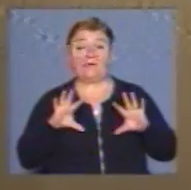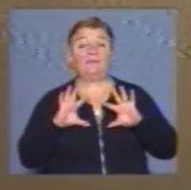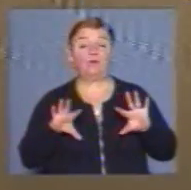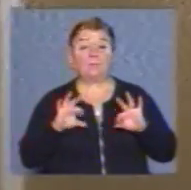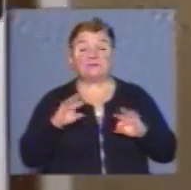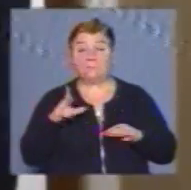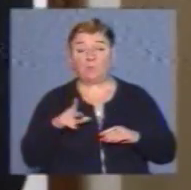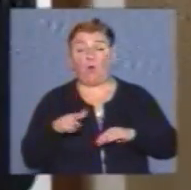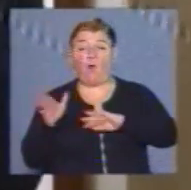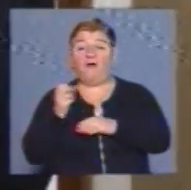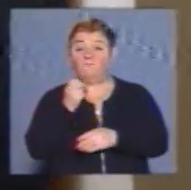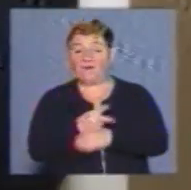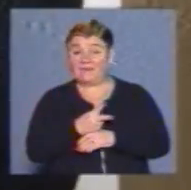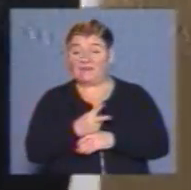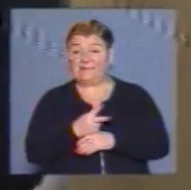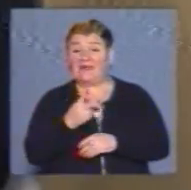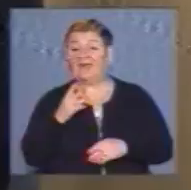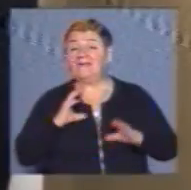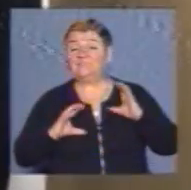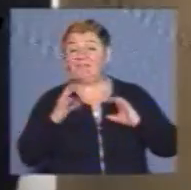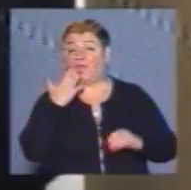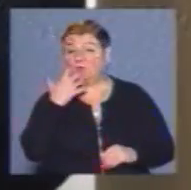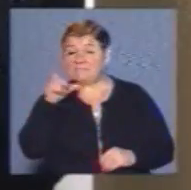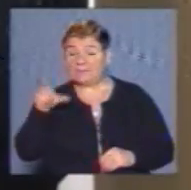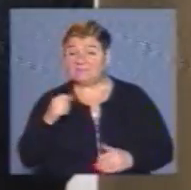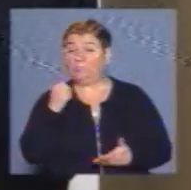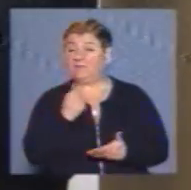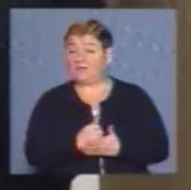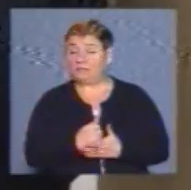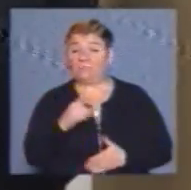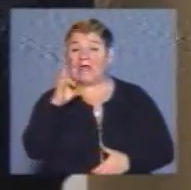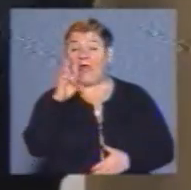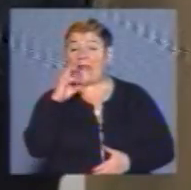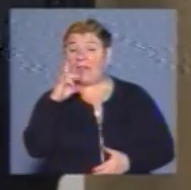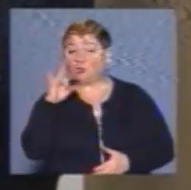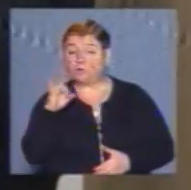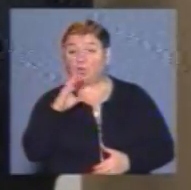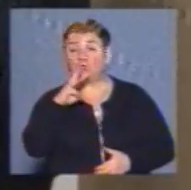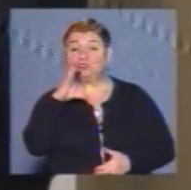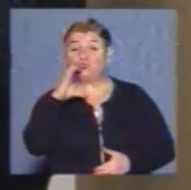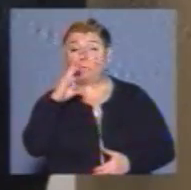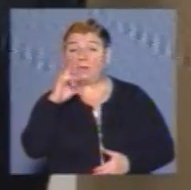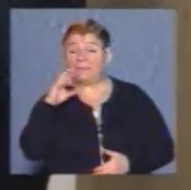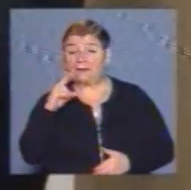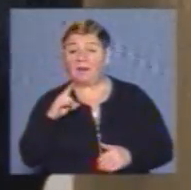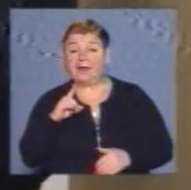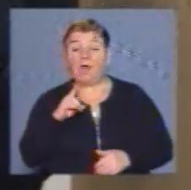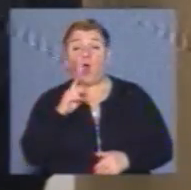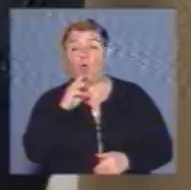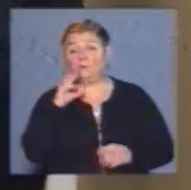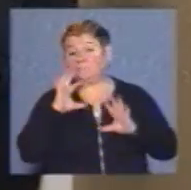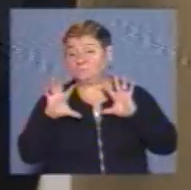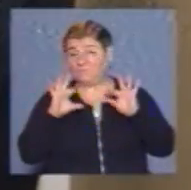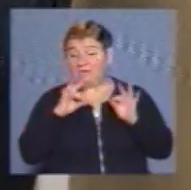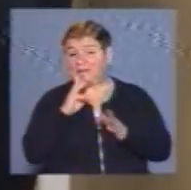про відрахування іноземців в розмові з нашим журналістом підтвердив ректор Володимир Смоланка. Коментувати ситуацію на камеру вчора